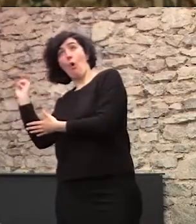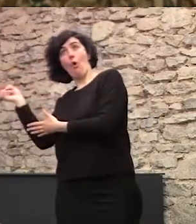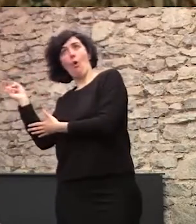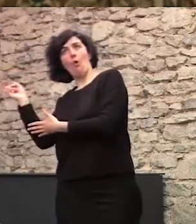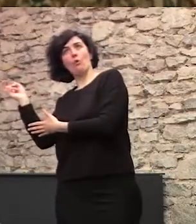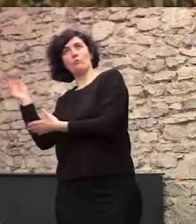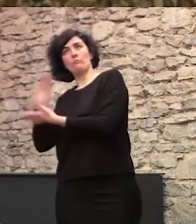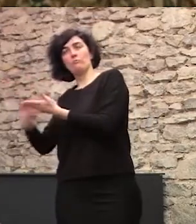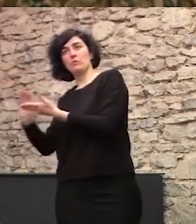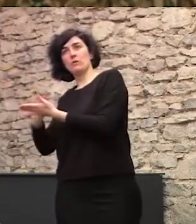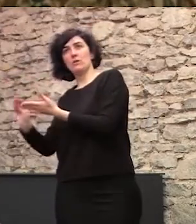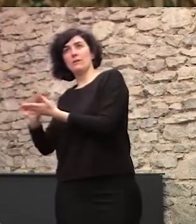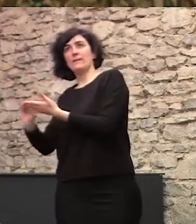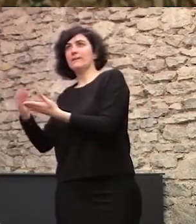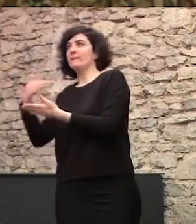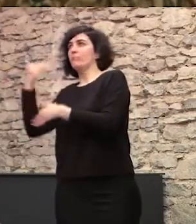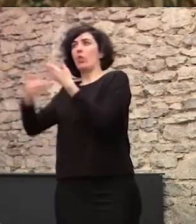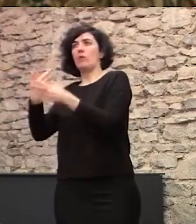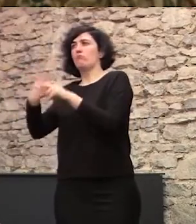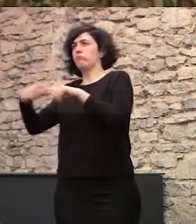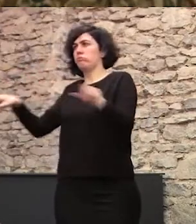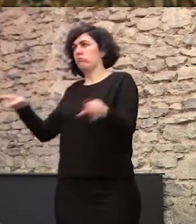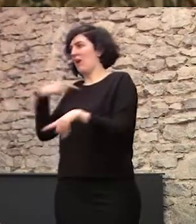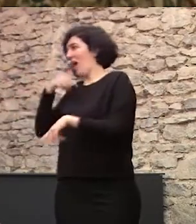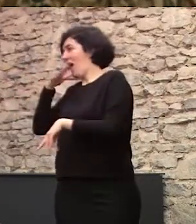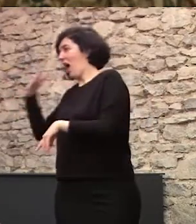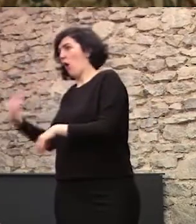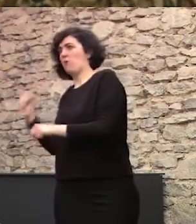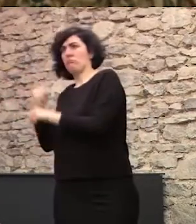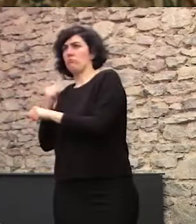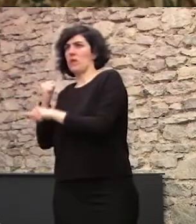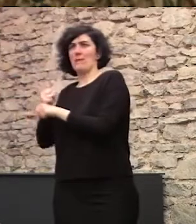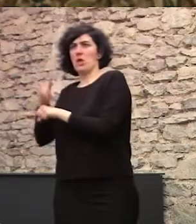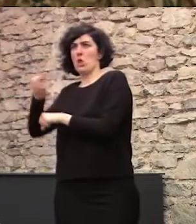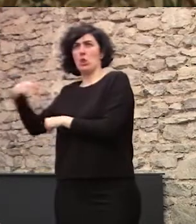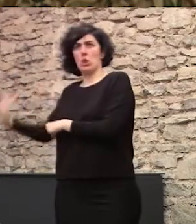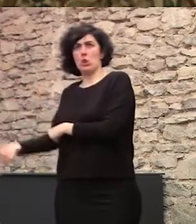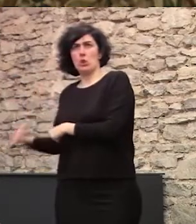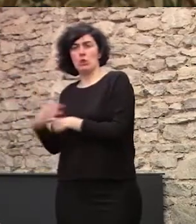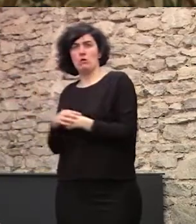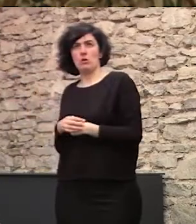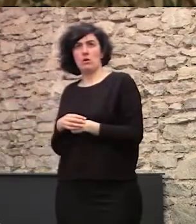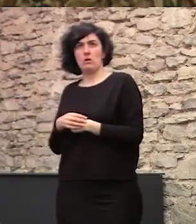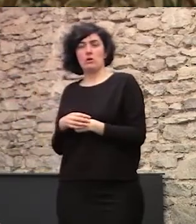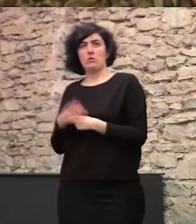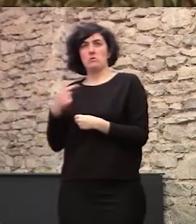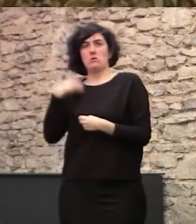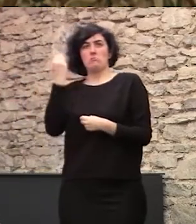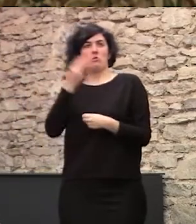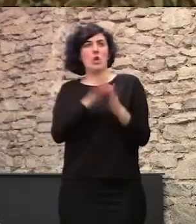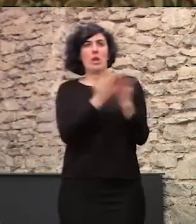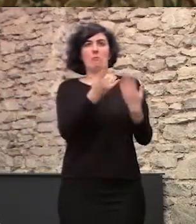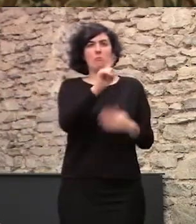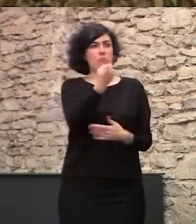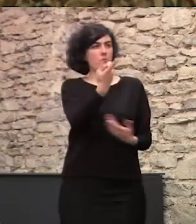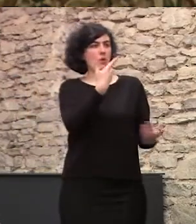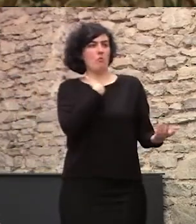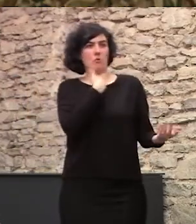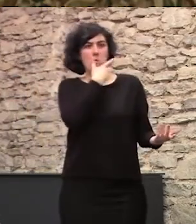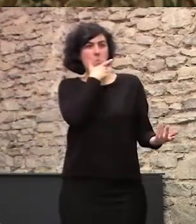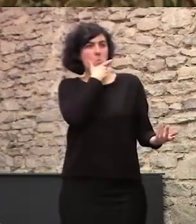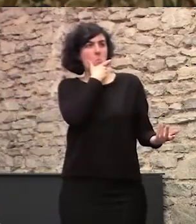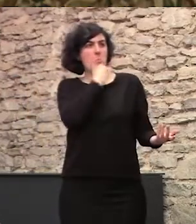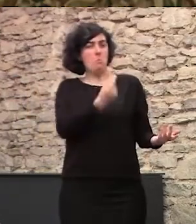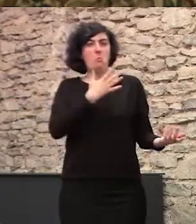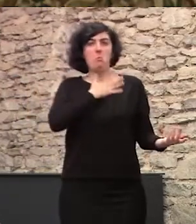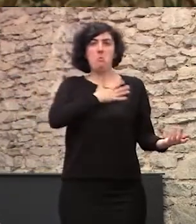den eta askoz nekezagoa izan da, ba orain konparazioan dut ezait, hori izan zela oso erreza